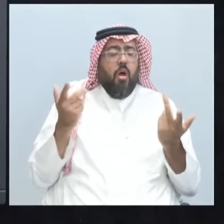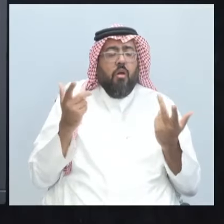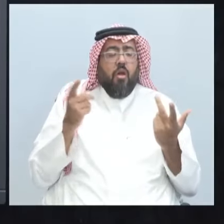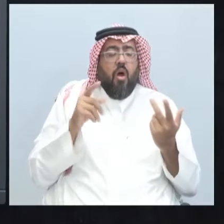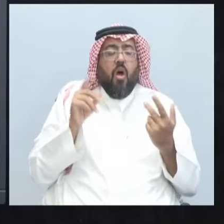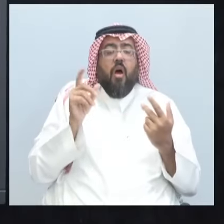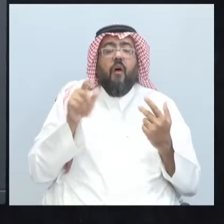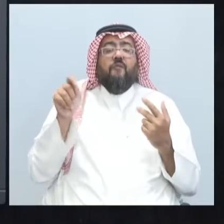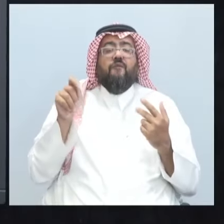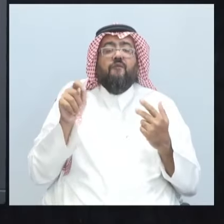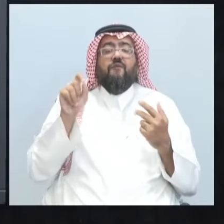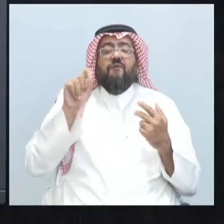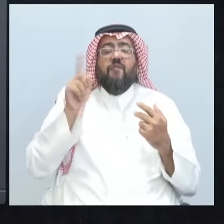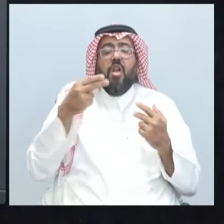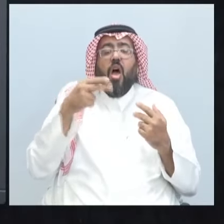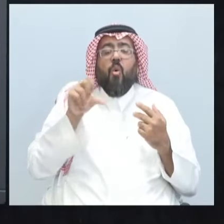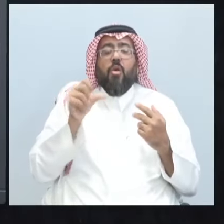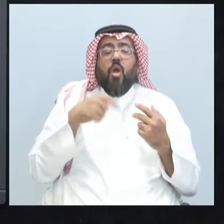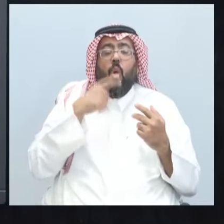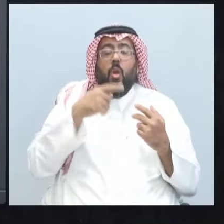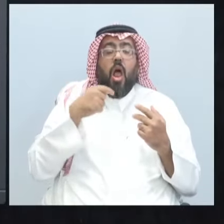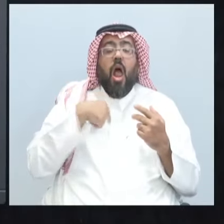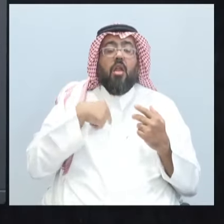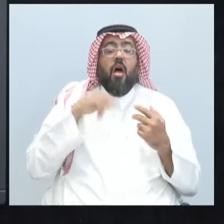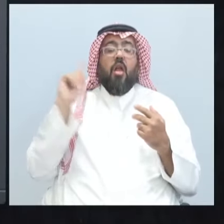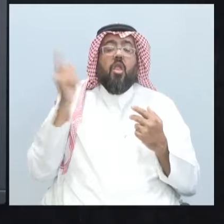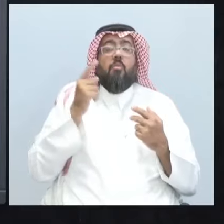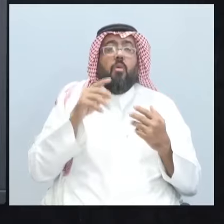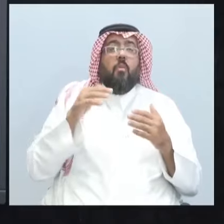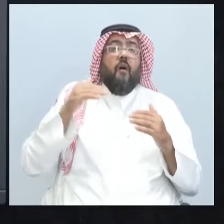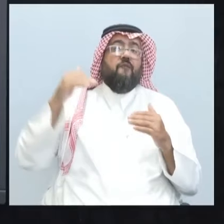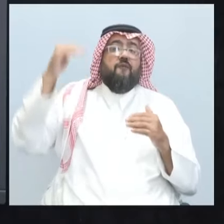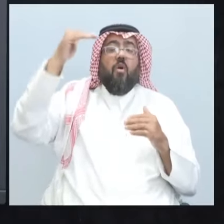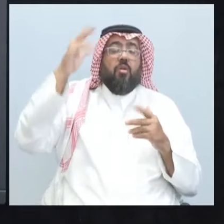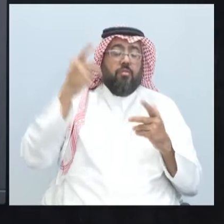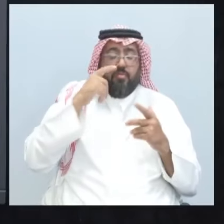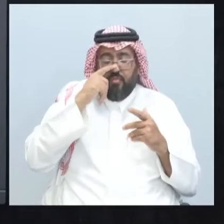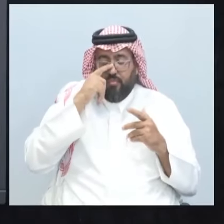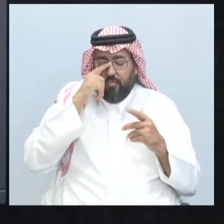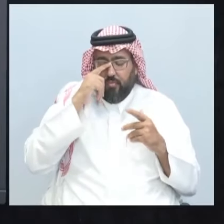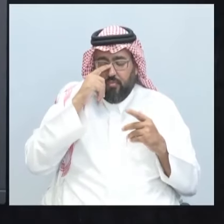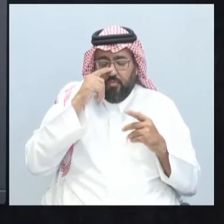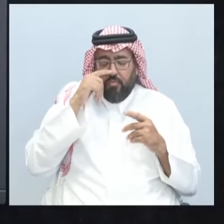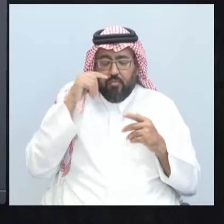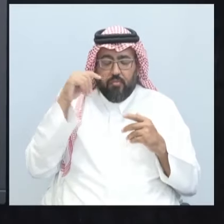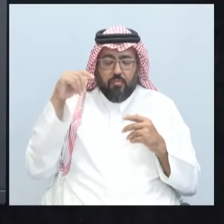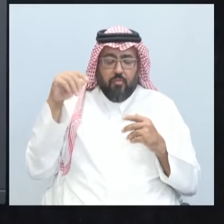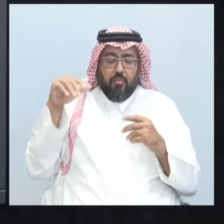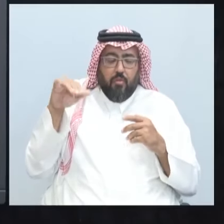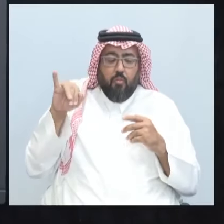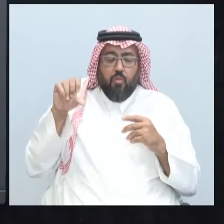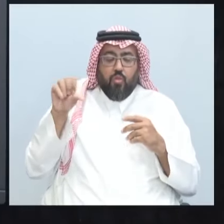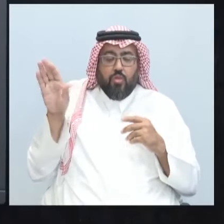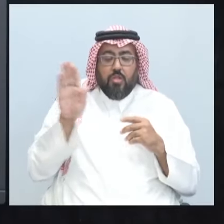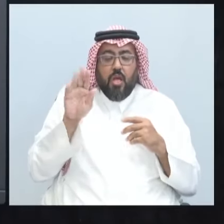تعلمون فرعون يقول انا ربكم الاعلى فعندما جاءه فرعون وطلب فعندما جاءه موسى